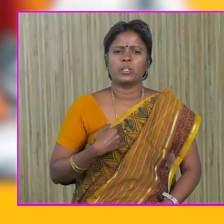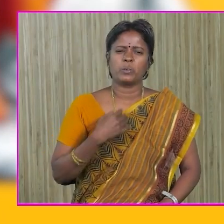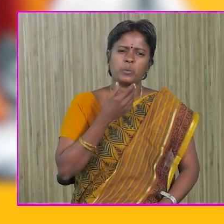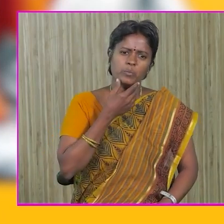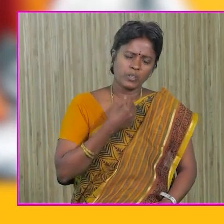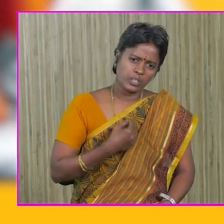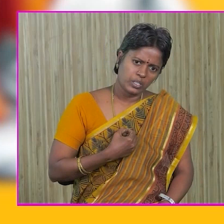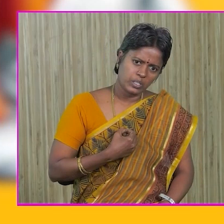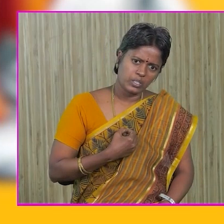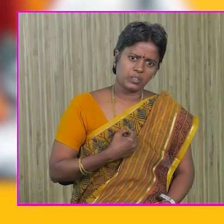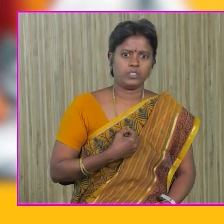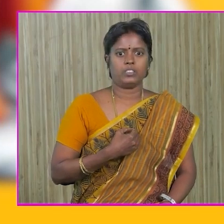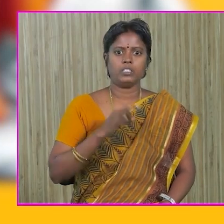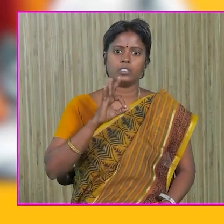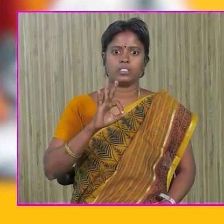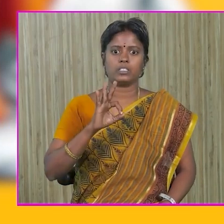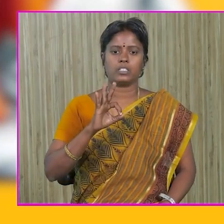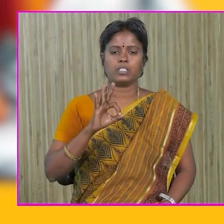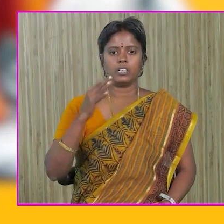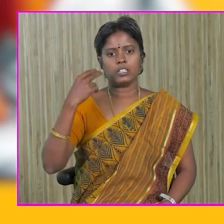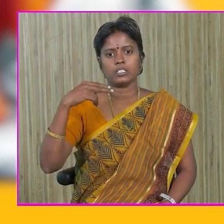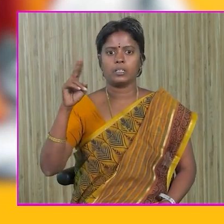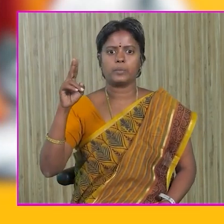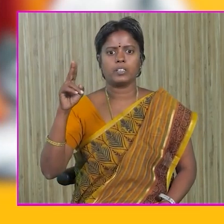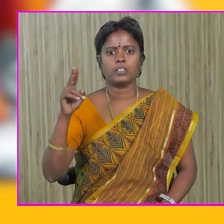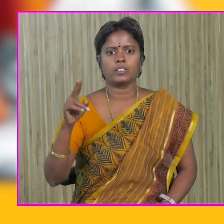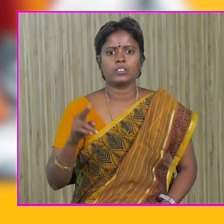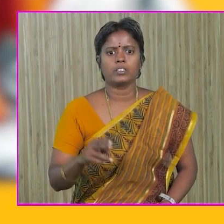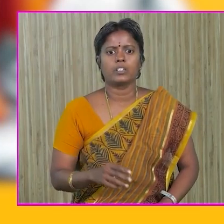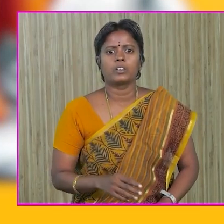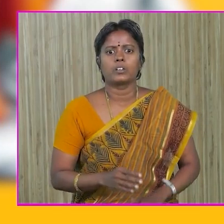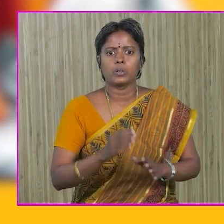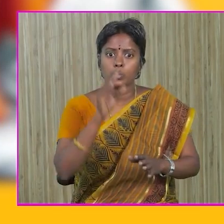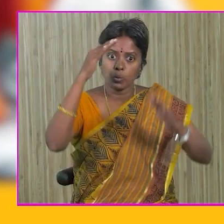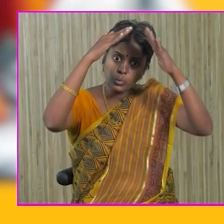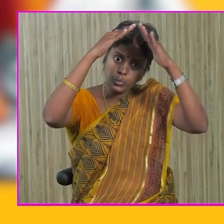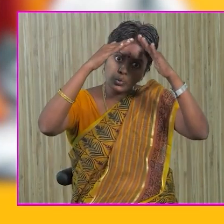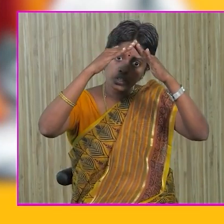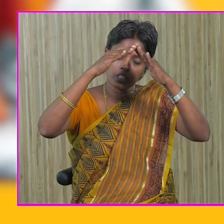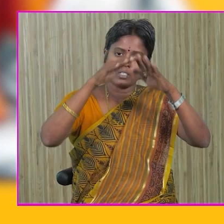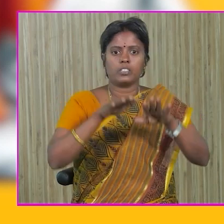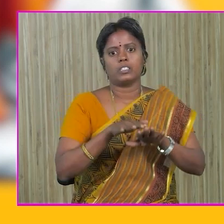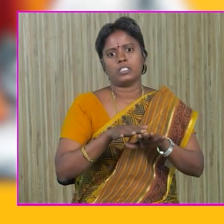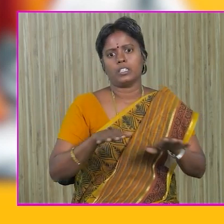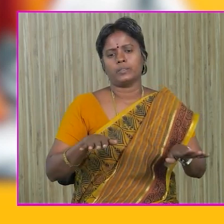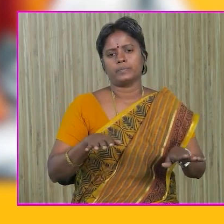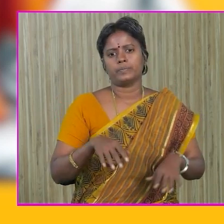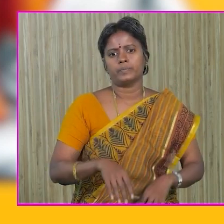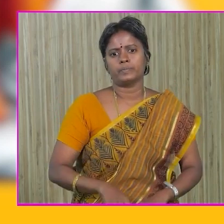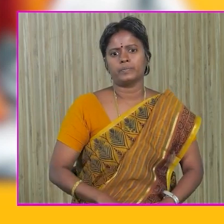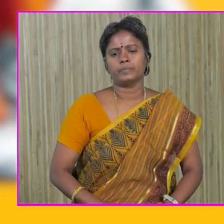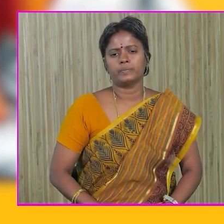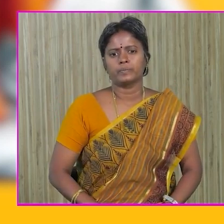சரியாக செயல்பட்டாராம். குன்றி அணையாரும் குன்றுவர் குன்றுவ குன்றி அணைய செய்யின். அடுத்த